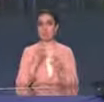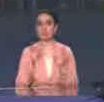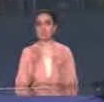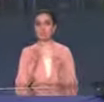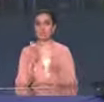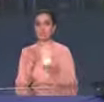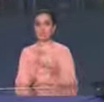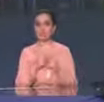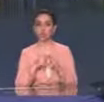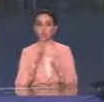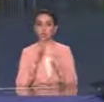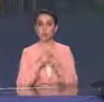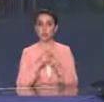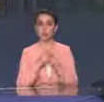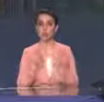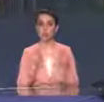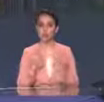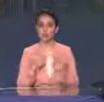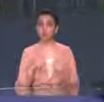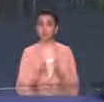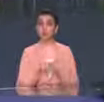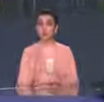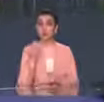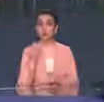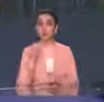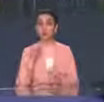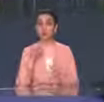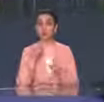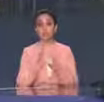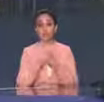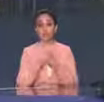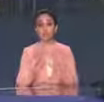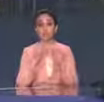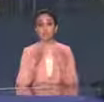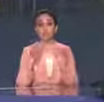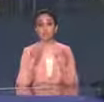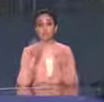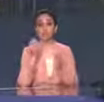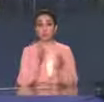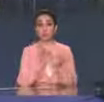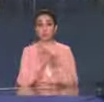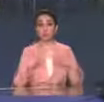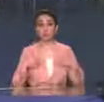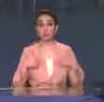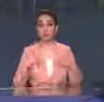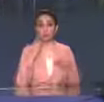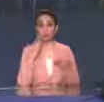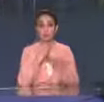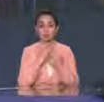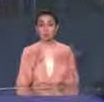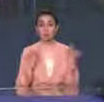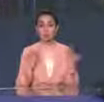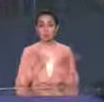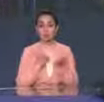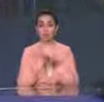речи и так стили речи эта система речевых средств которые используются в какой-либо